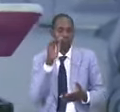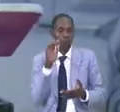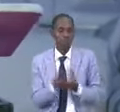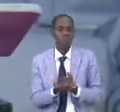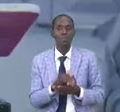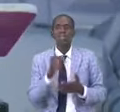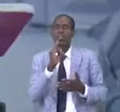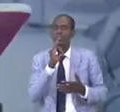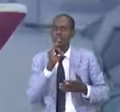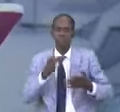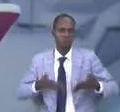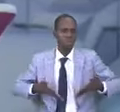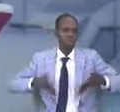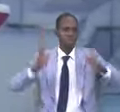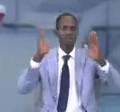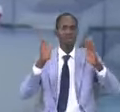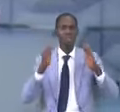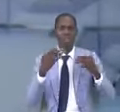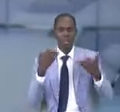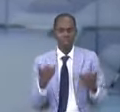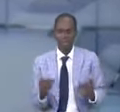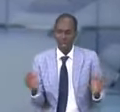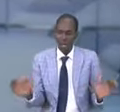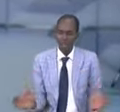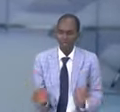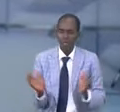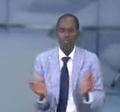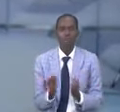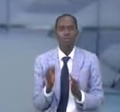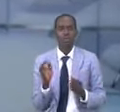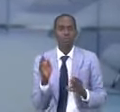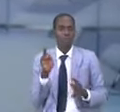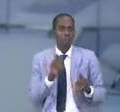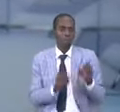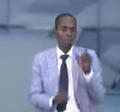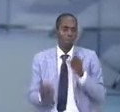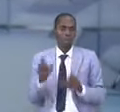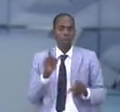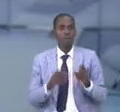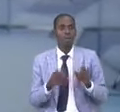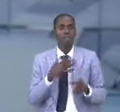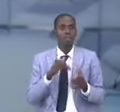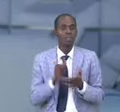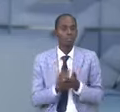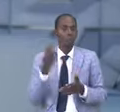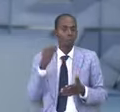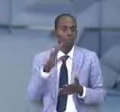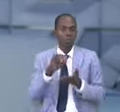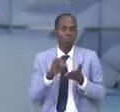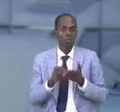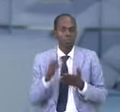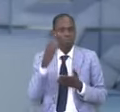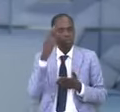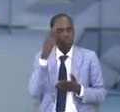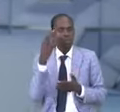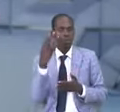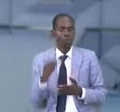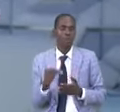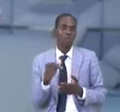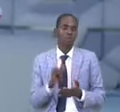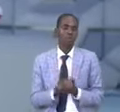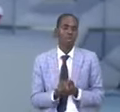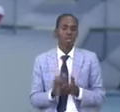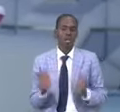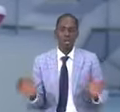encourage les gens c'était sa raison pour laquelle il a quitté l'Assemblée pour encourager les gens